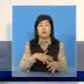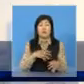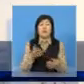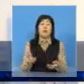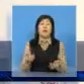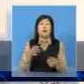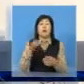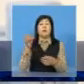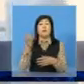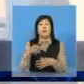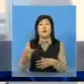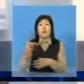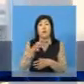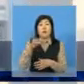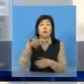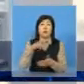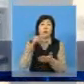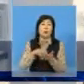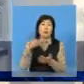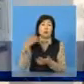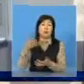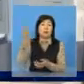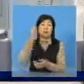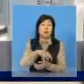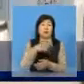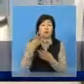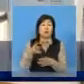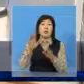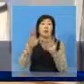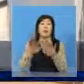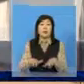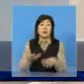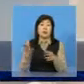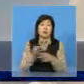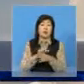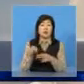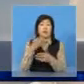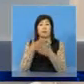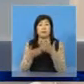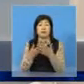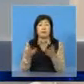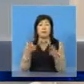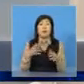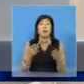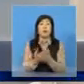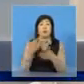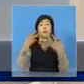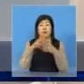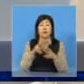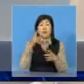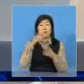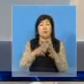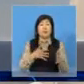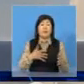орталығына келіп, уақыт жоғалтпайды. Қажетті ем-домның барлығын осы жерден алуға болады. Жаңа технологияны тез арада меңгеріп